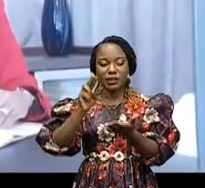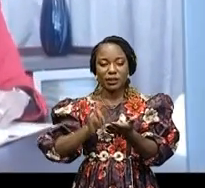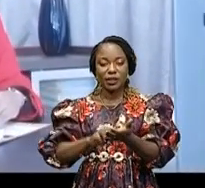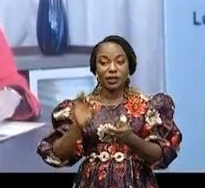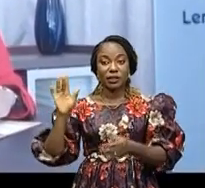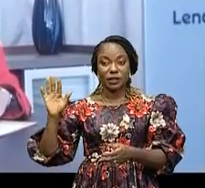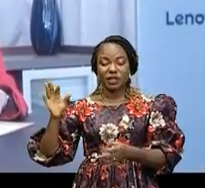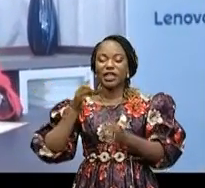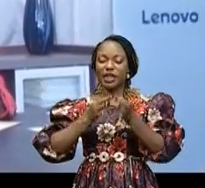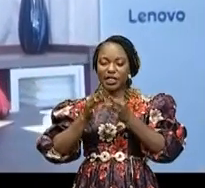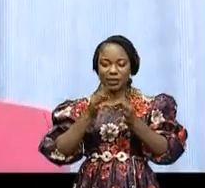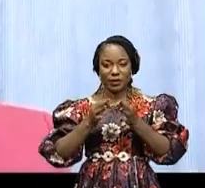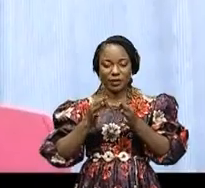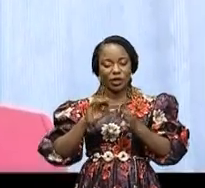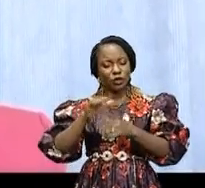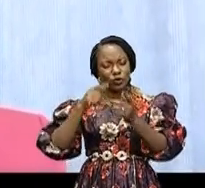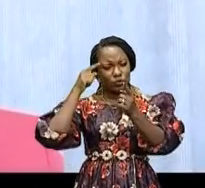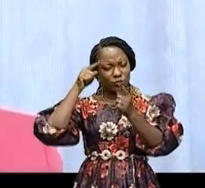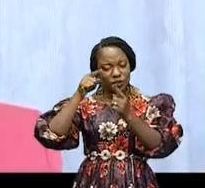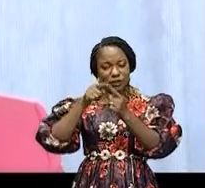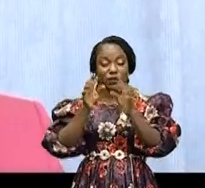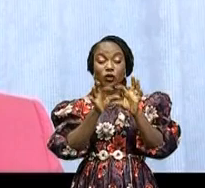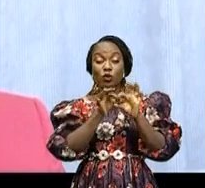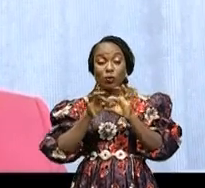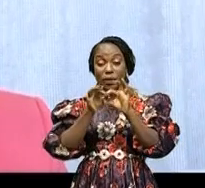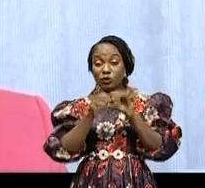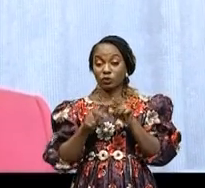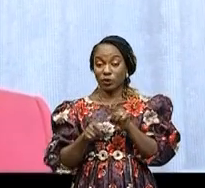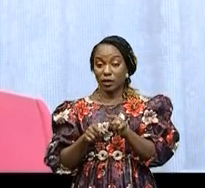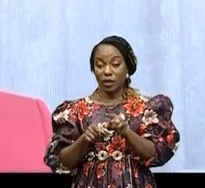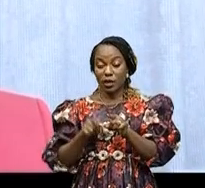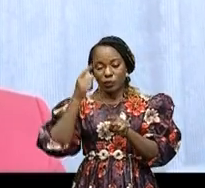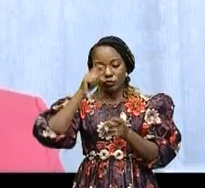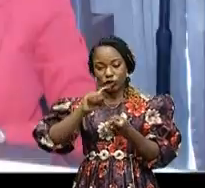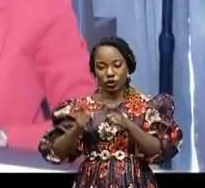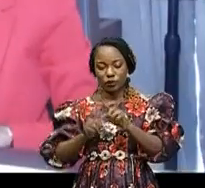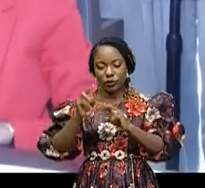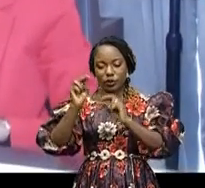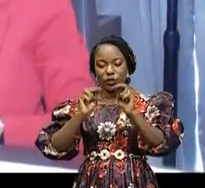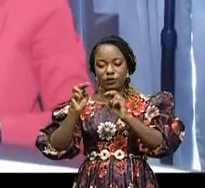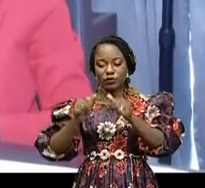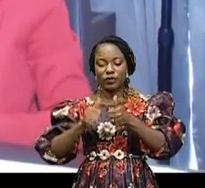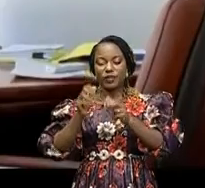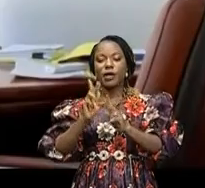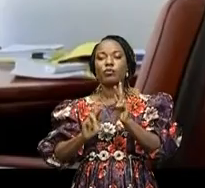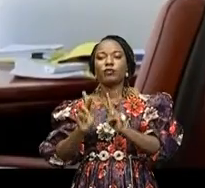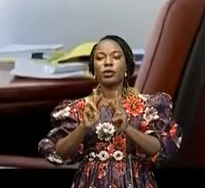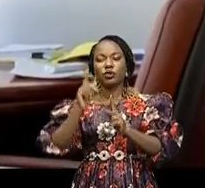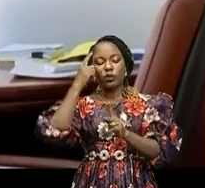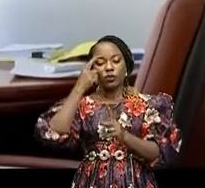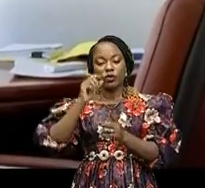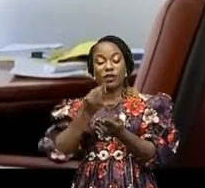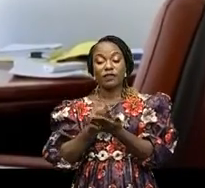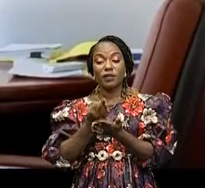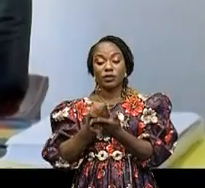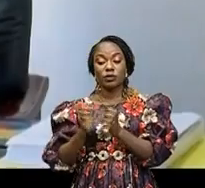Il a expliqué que tout l'objectif de cette coopération ne vise que l'amélioration du niveau de vie de population à la suite du financement